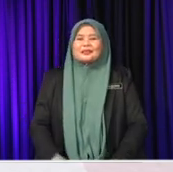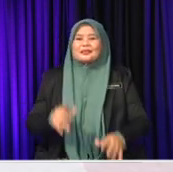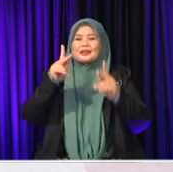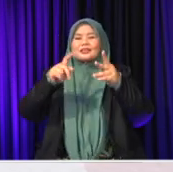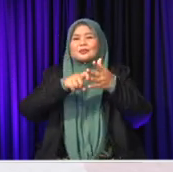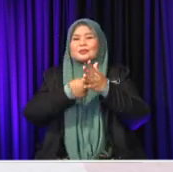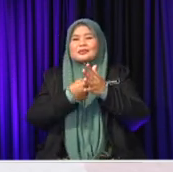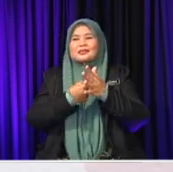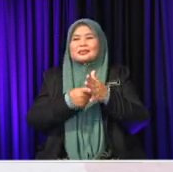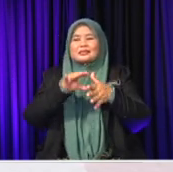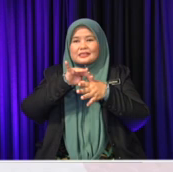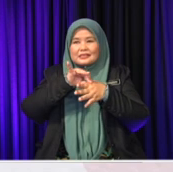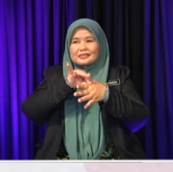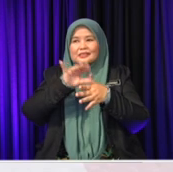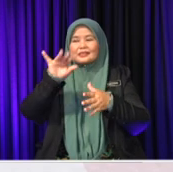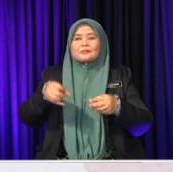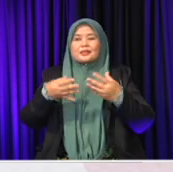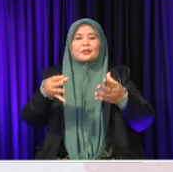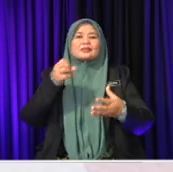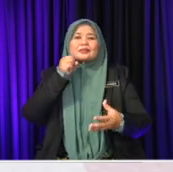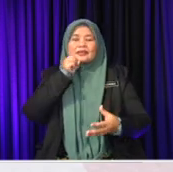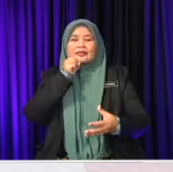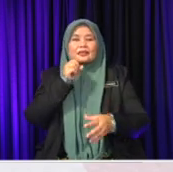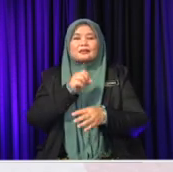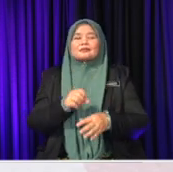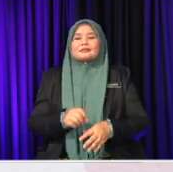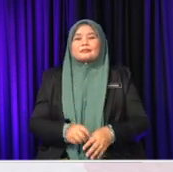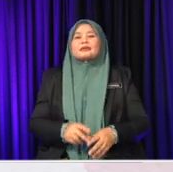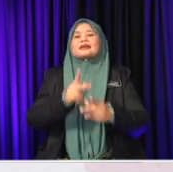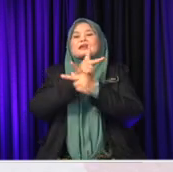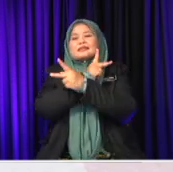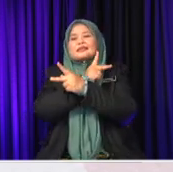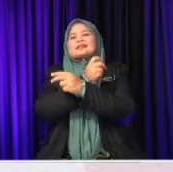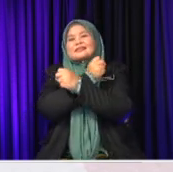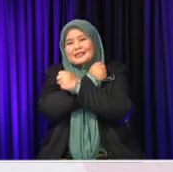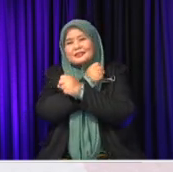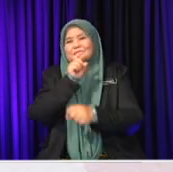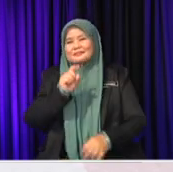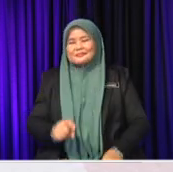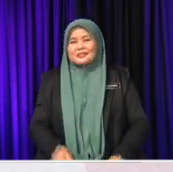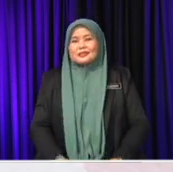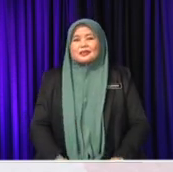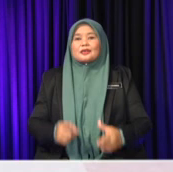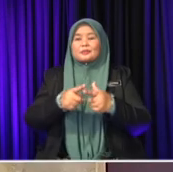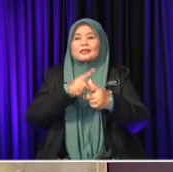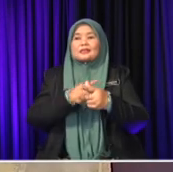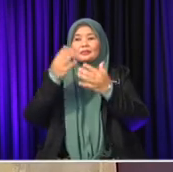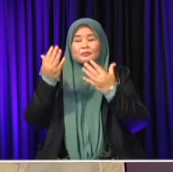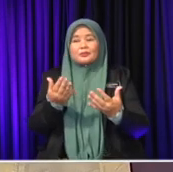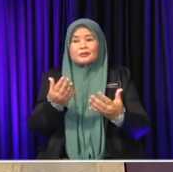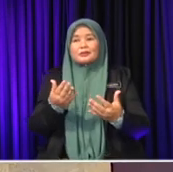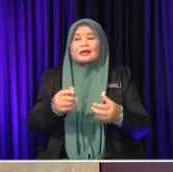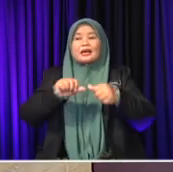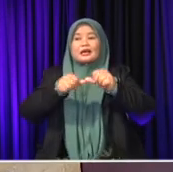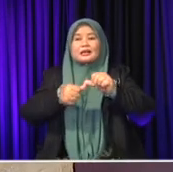kunci ataupun isi yang diberikan oleh Sarah ialah kita hendaklah berkasih sayang kasih kemudian disambut dengan Hurairah